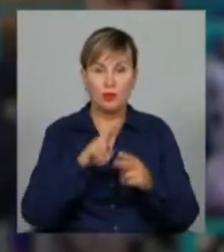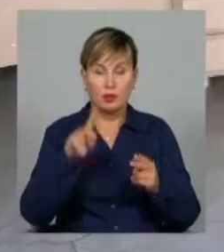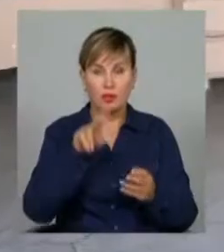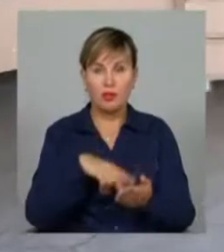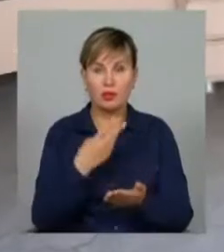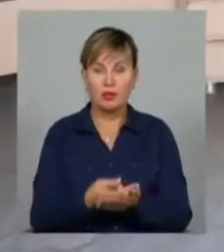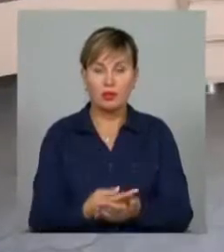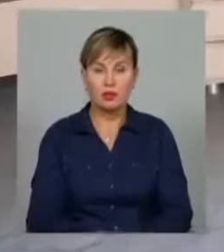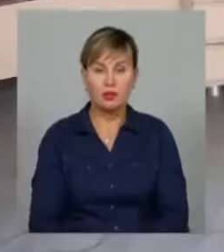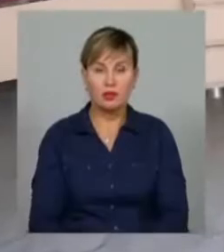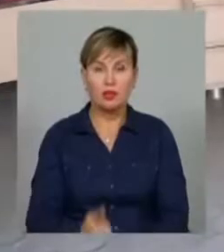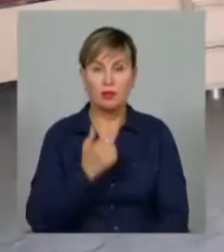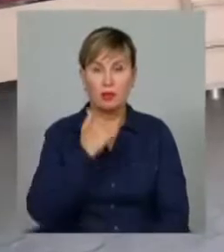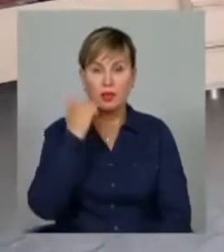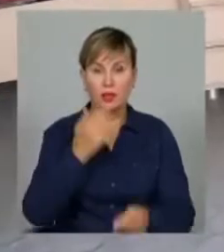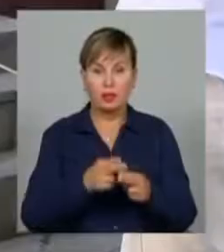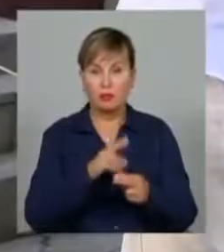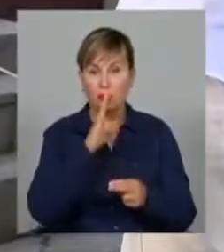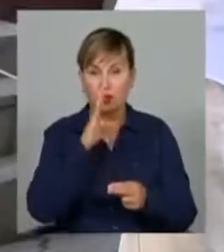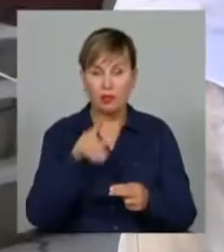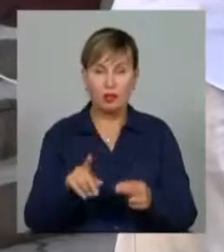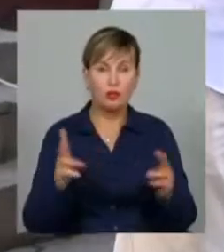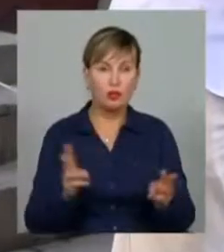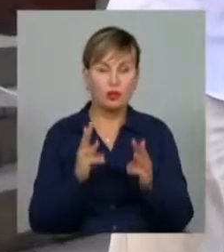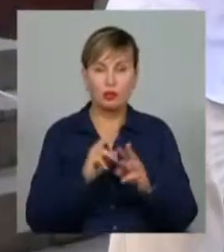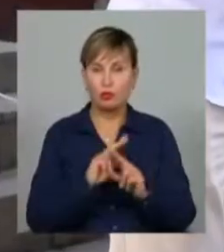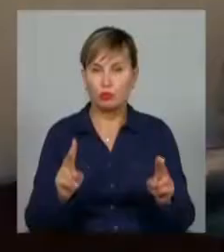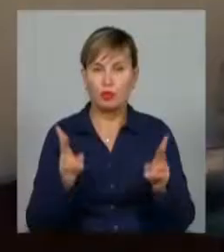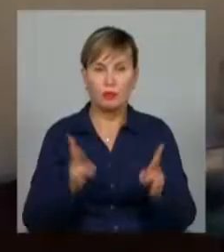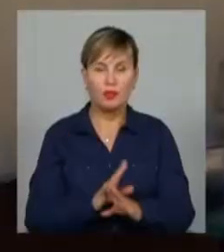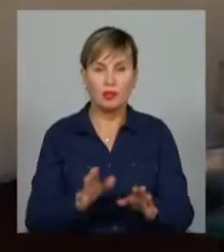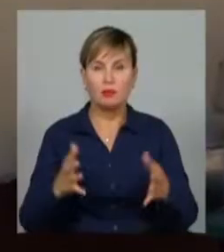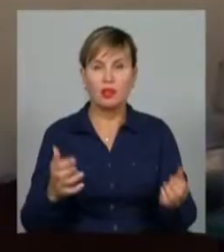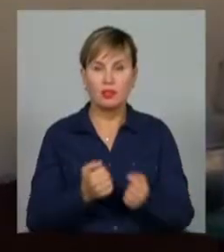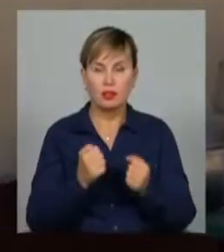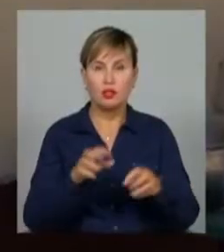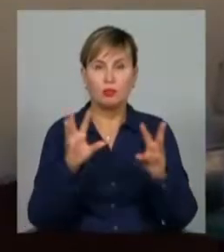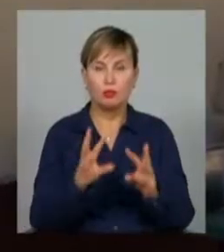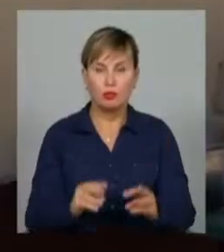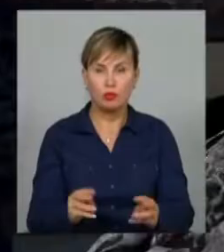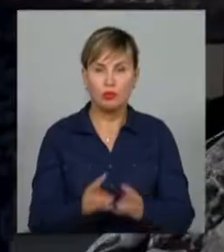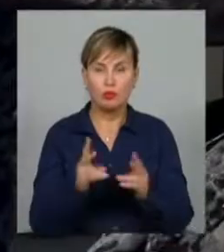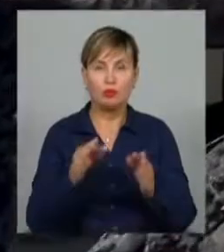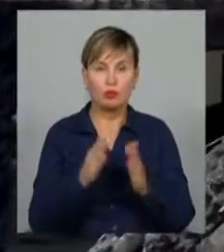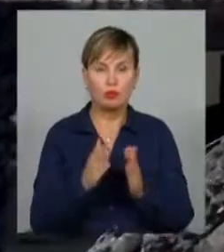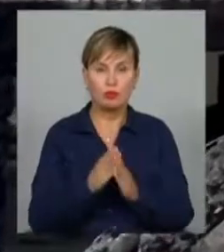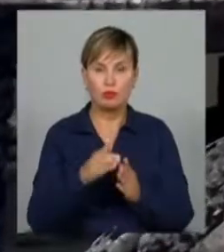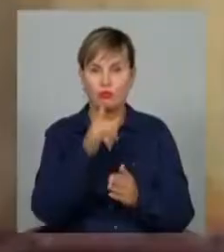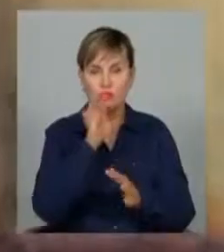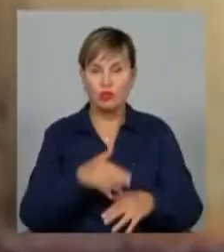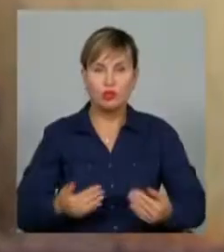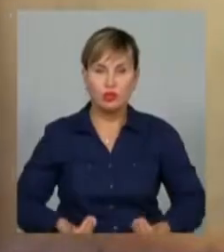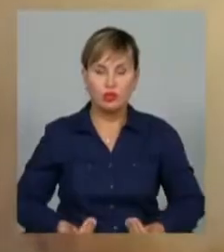сознание. Благодаря смекалке мальчика от огня никто из членов семьи не пострадал. Спасатели потушили пожар, но дом не пригоден для